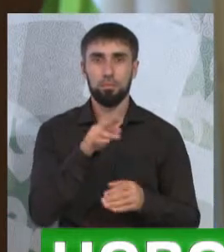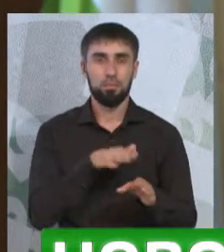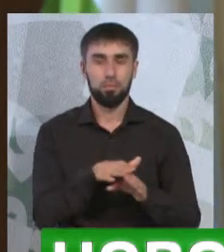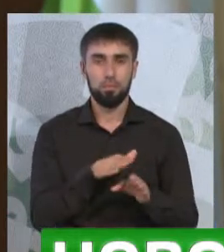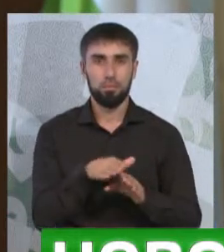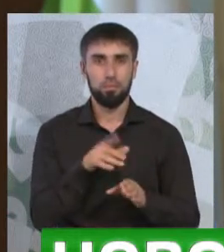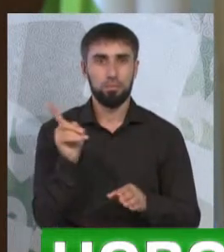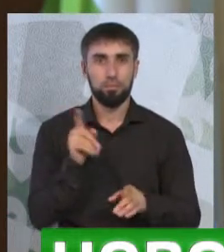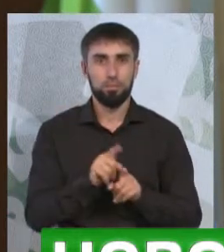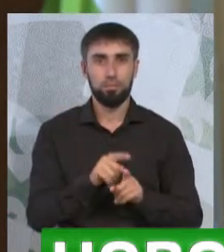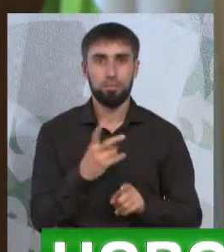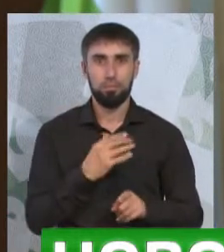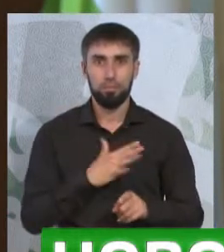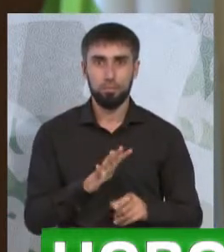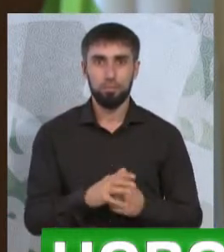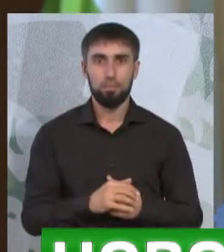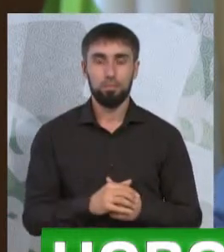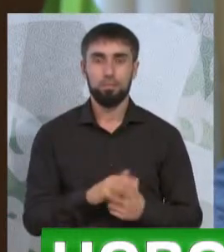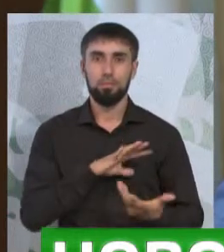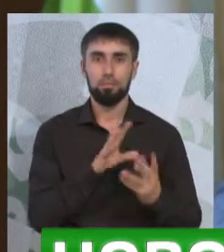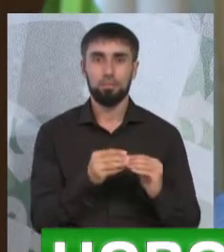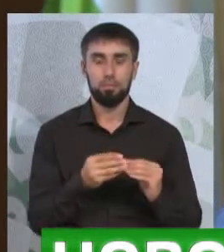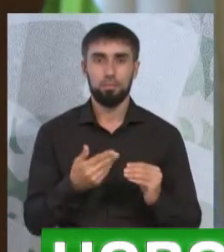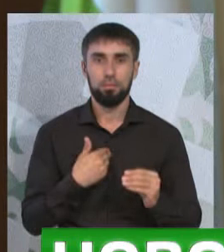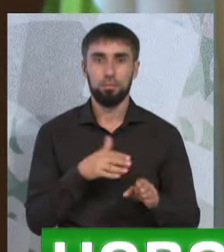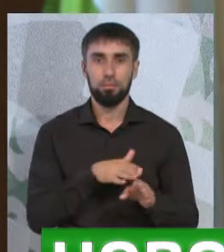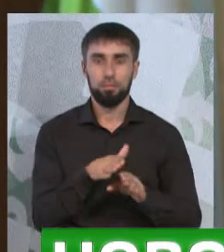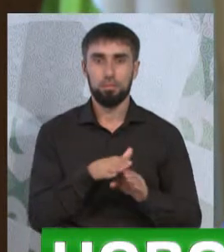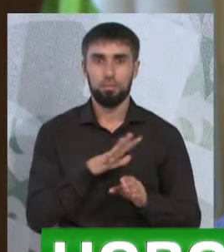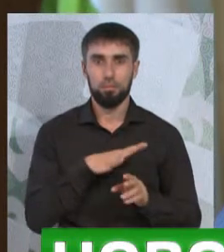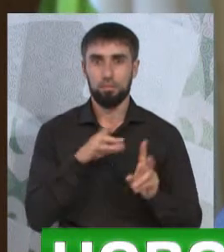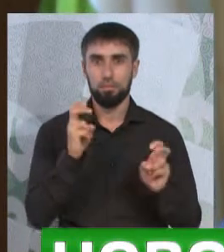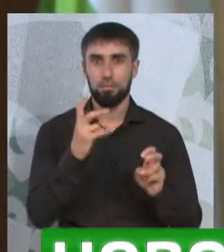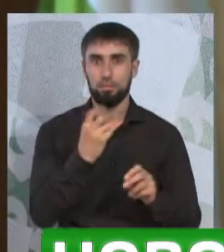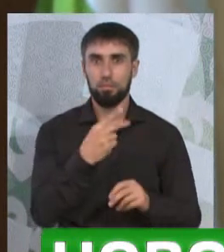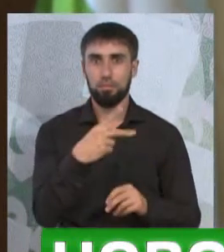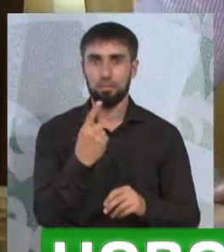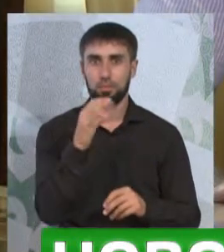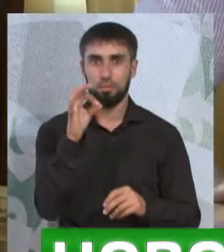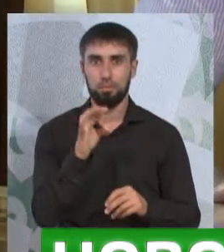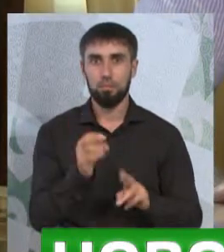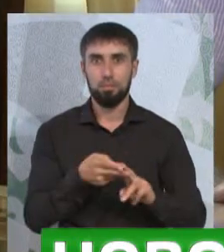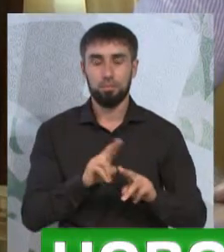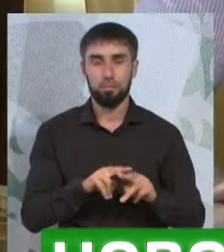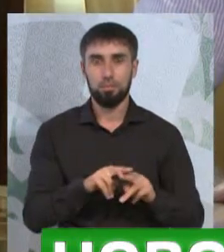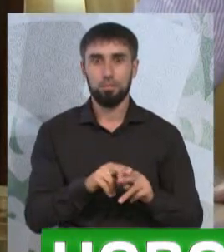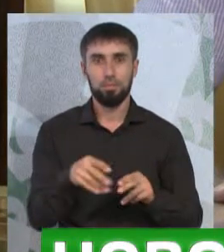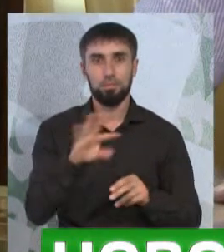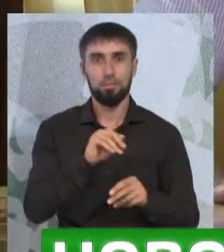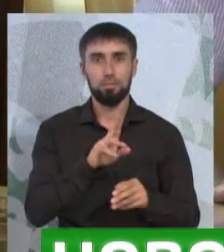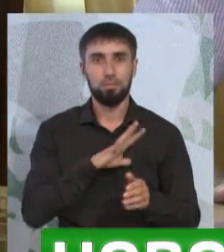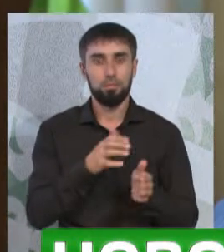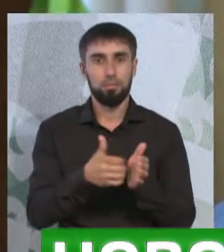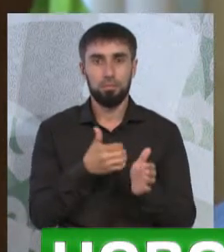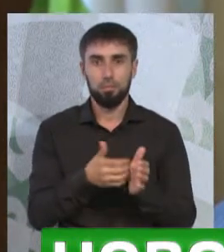устраивает. Всего мы выполнили программу на 21%, поэтому мы собираемся, устраняем